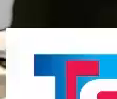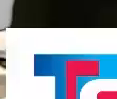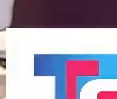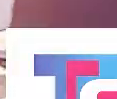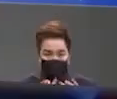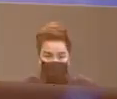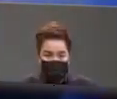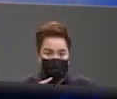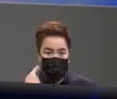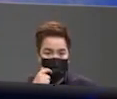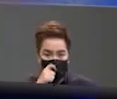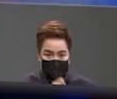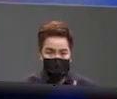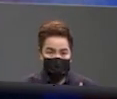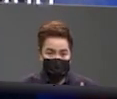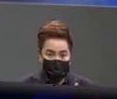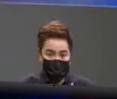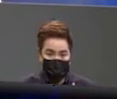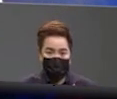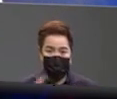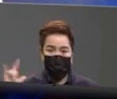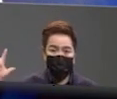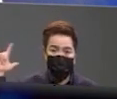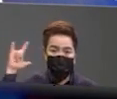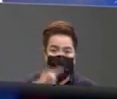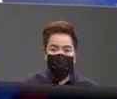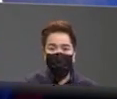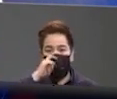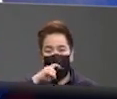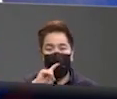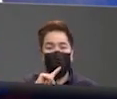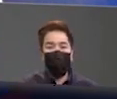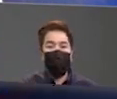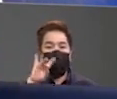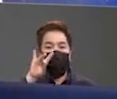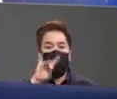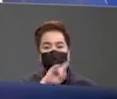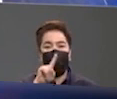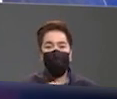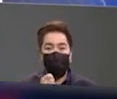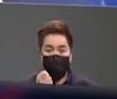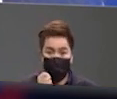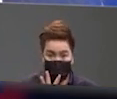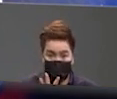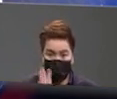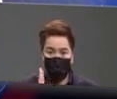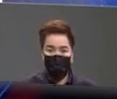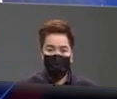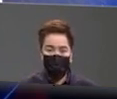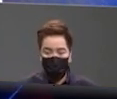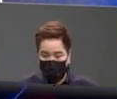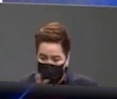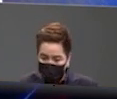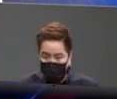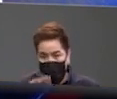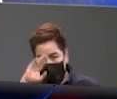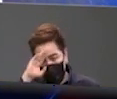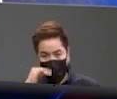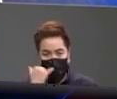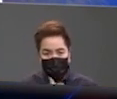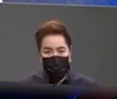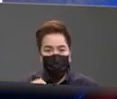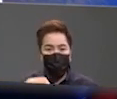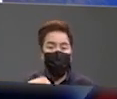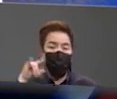ข่าวของไทยรัฐอธิบดีกรมควบคุมโรคคุณหมอโอภาสแถลงเมื่อวานพบผู้ป่วยในประเทศไทย